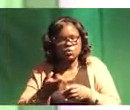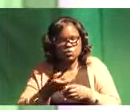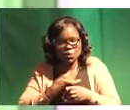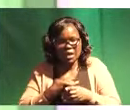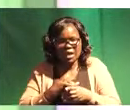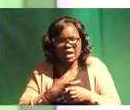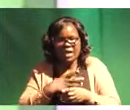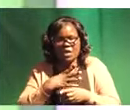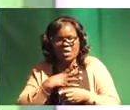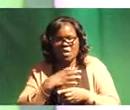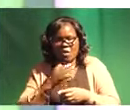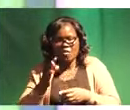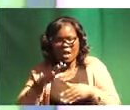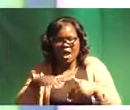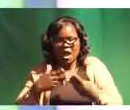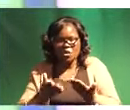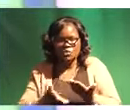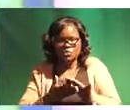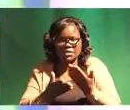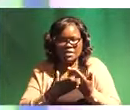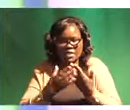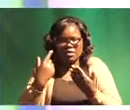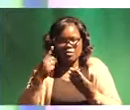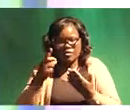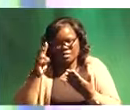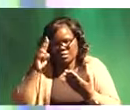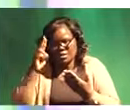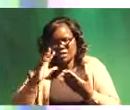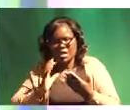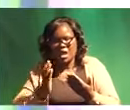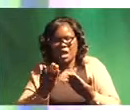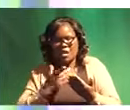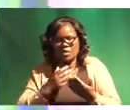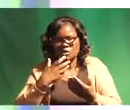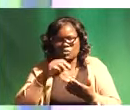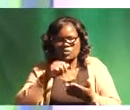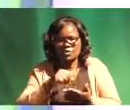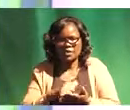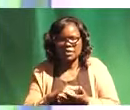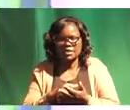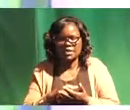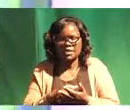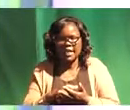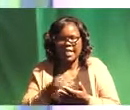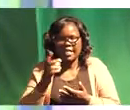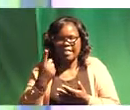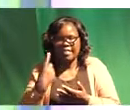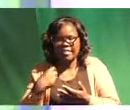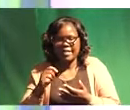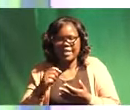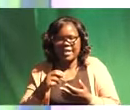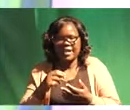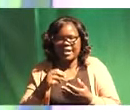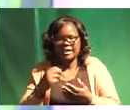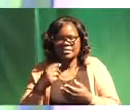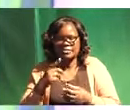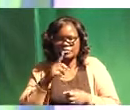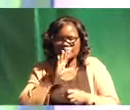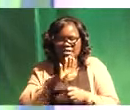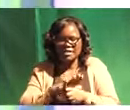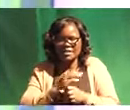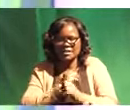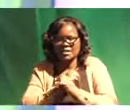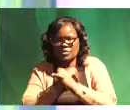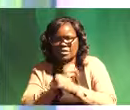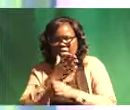karibuni ya vile ya kushughulikia askari wetu ndio waweze kutu hakikishia ya kwamba kuna